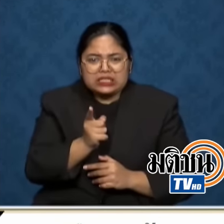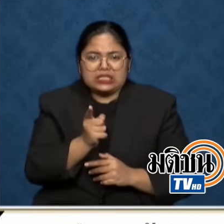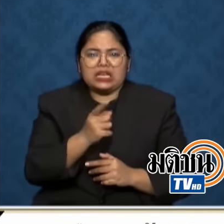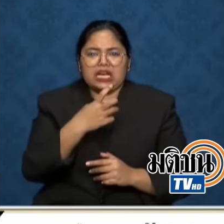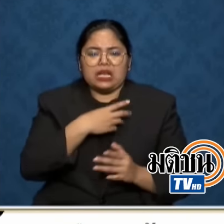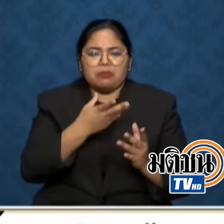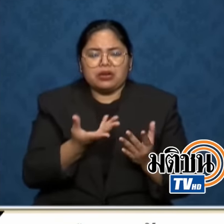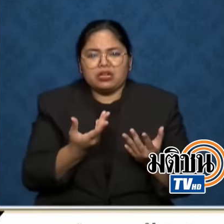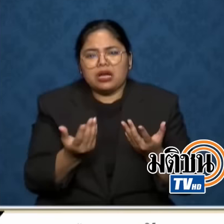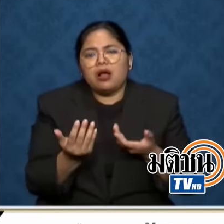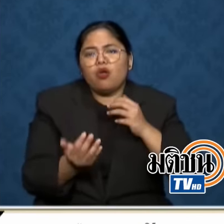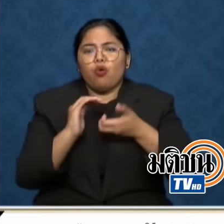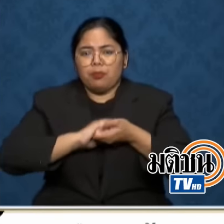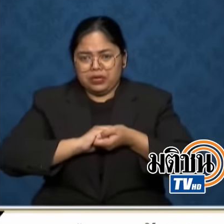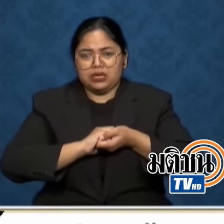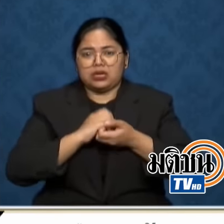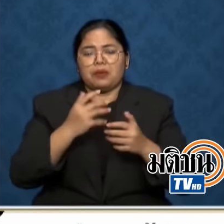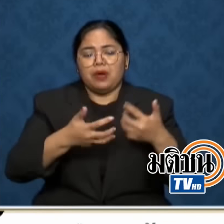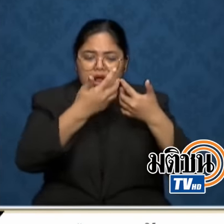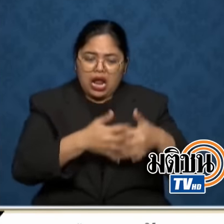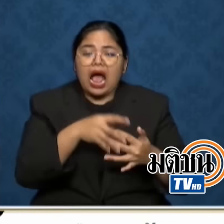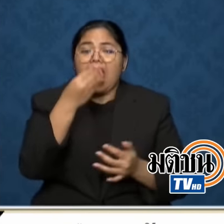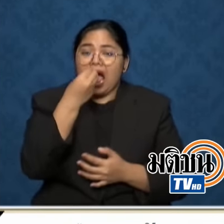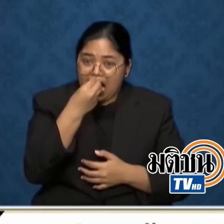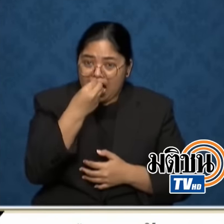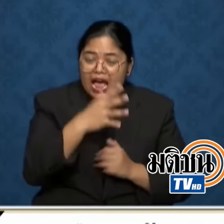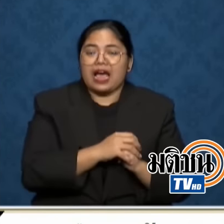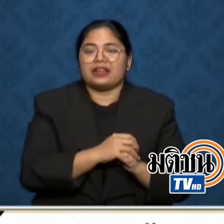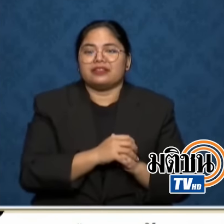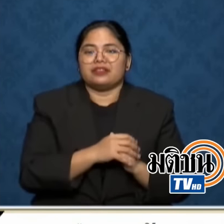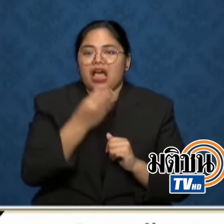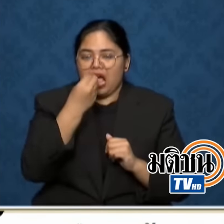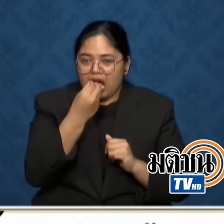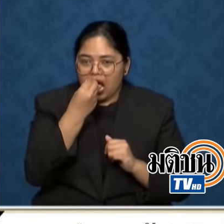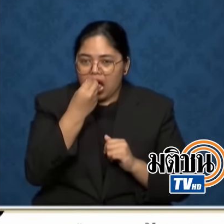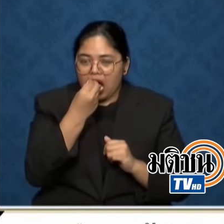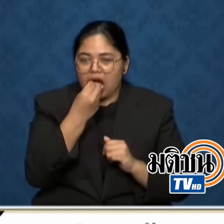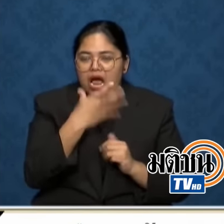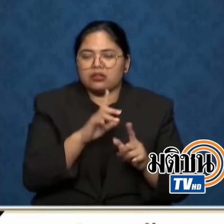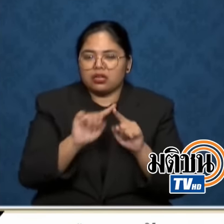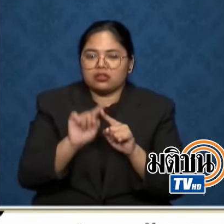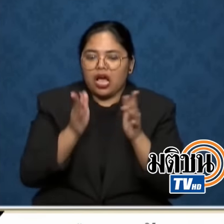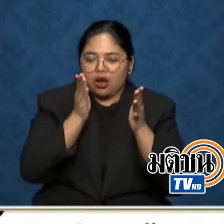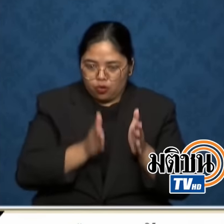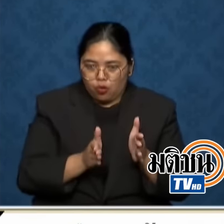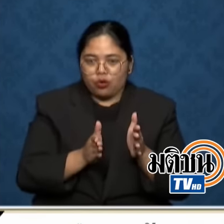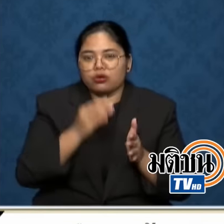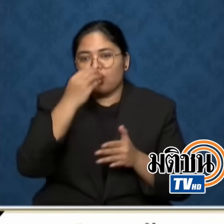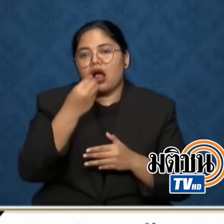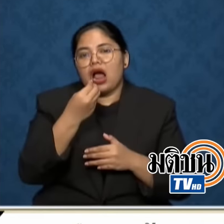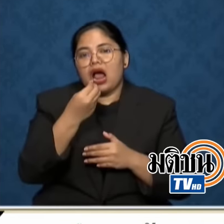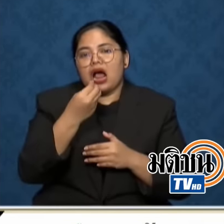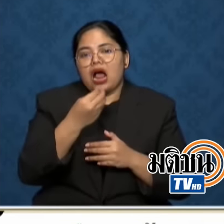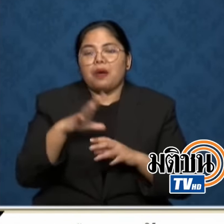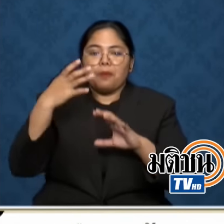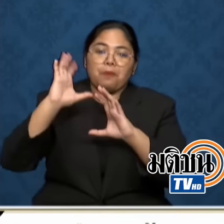ธุรกิจอุตสาหกรรมอื่นอย่างเช่นด้านอาหารเนาะเพราะเรามีความพร้อมด้านอาหารไทยสูงบุคลากรรวมถึงร้านอาหารไทยต่างประเทศภา